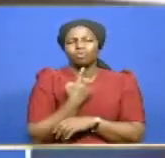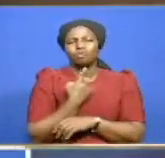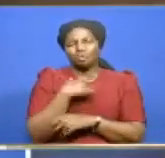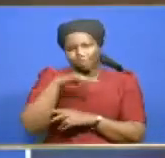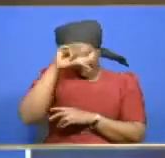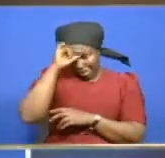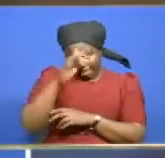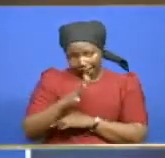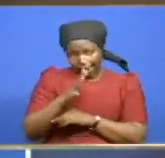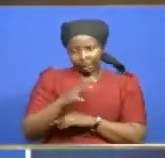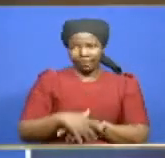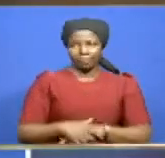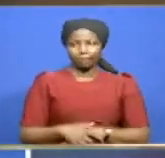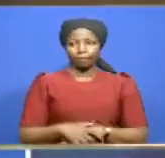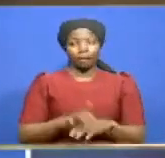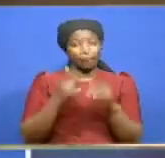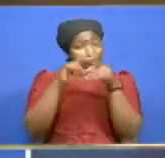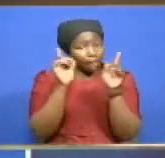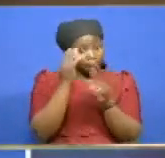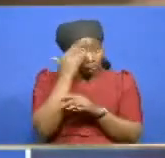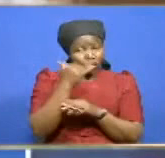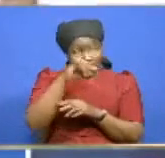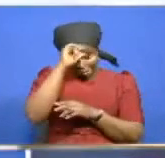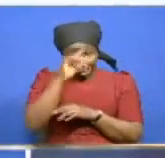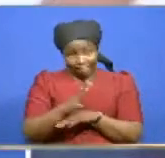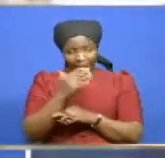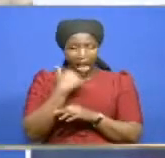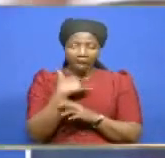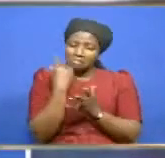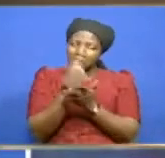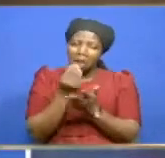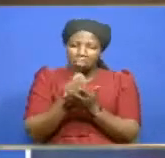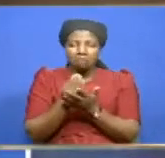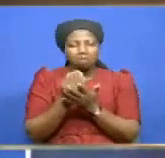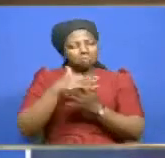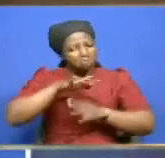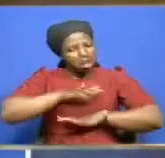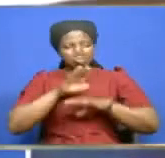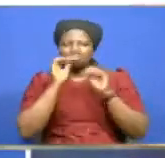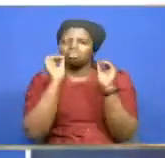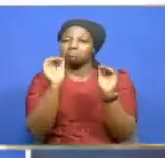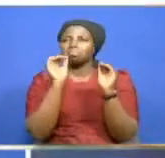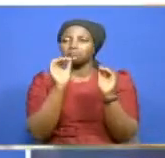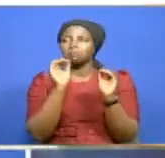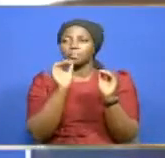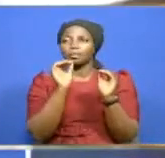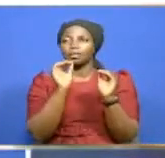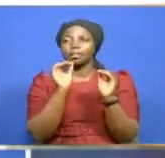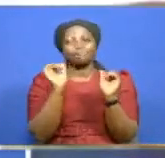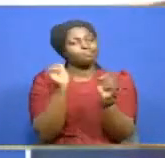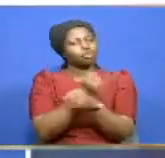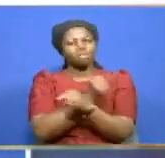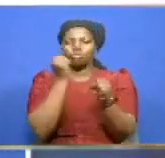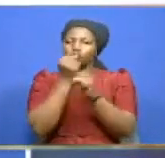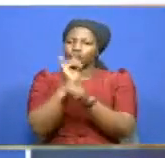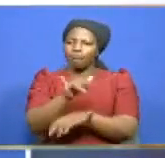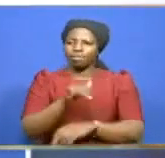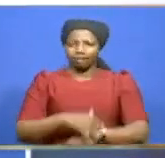governor. Lakini kwa sababu governor hana pesa ya kutosha, hawezi kufanya hiyo